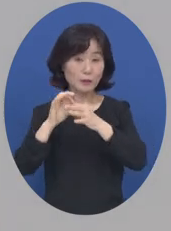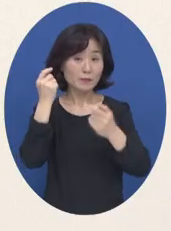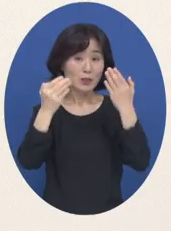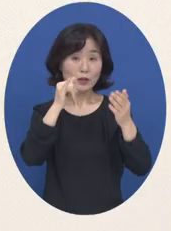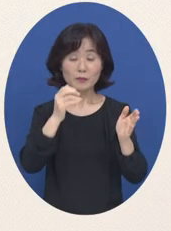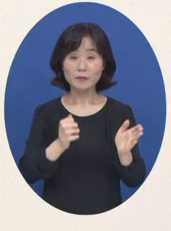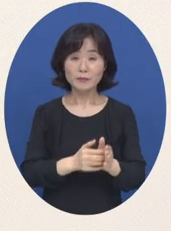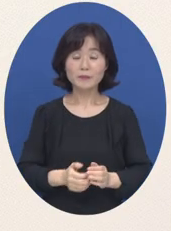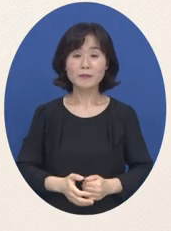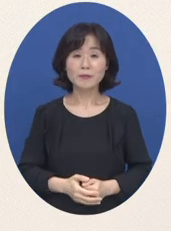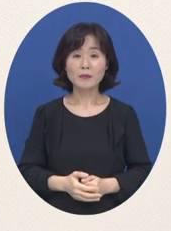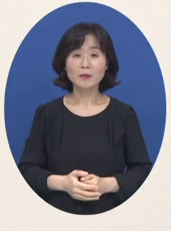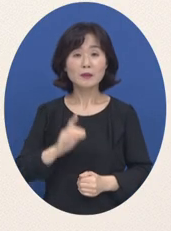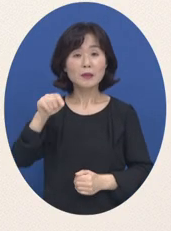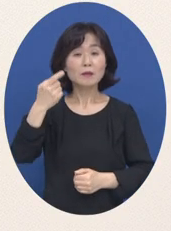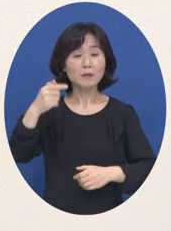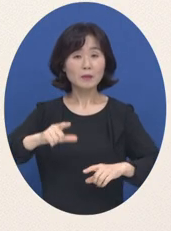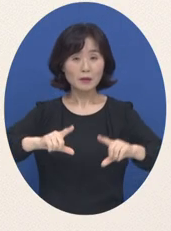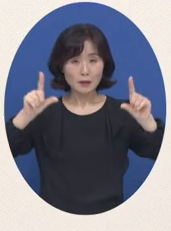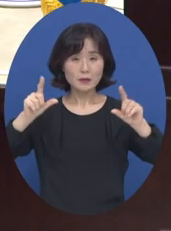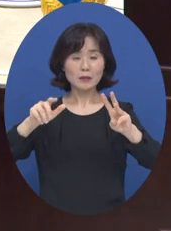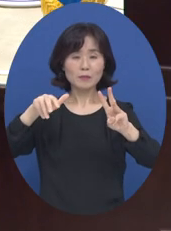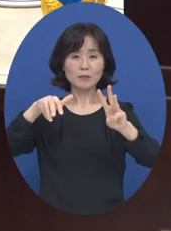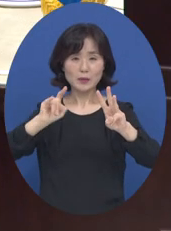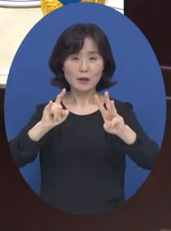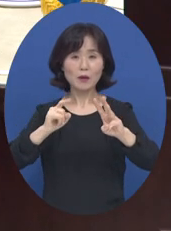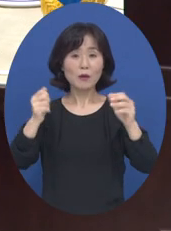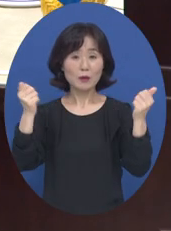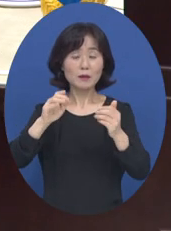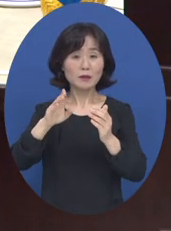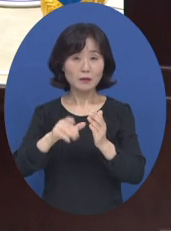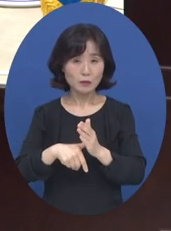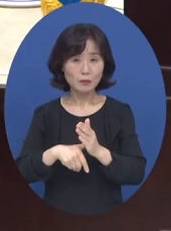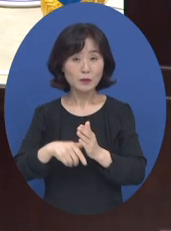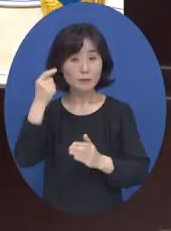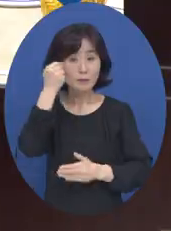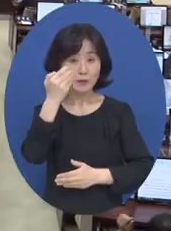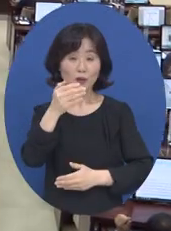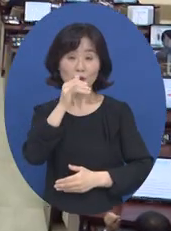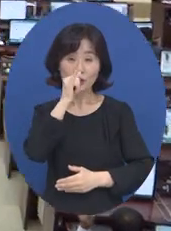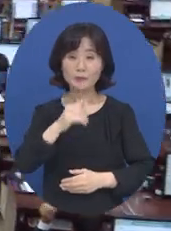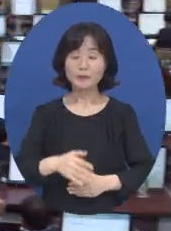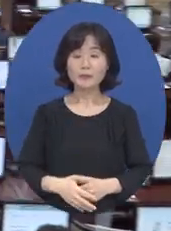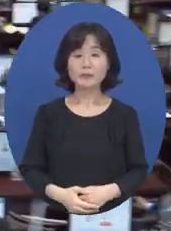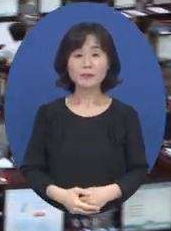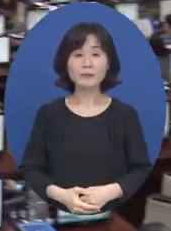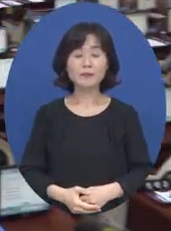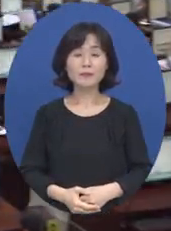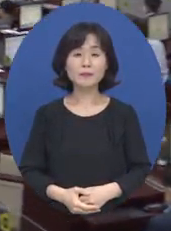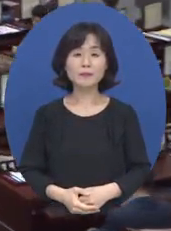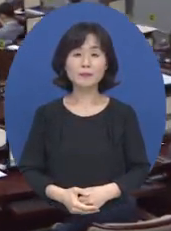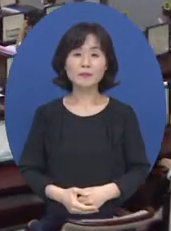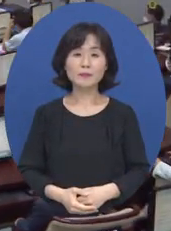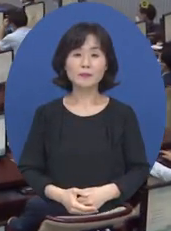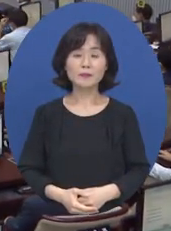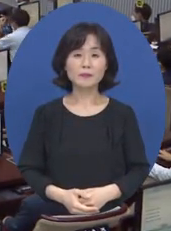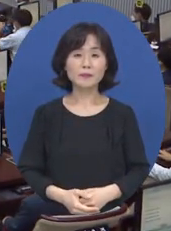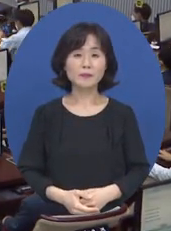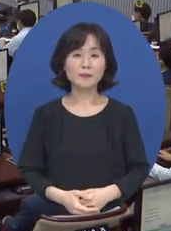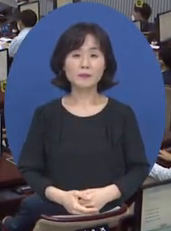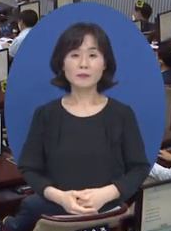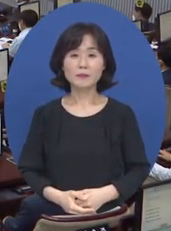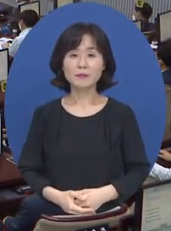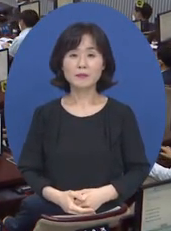이어졌습니다. 다음 날 임시회 3차 본회의 역시 도정질의 일정입니다. 경기지TV 최지연입니다.